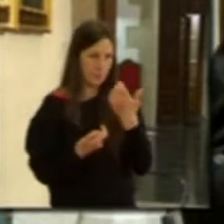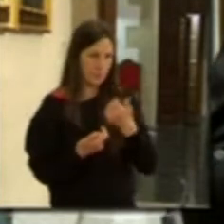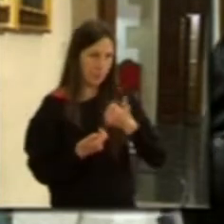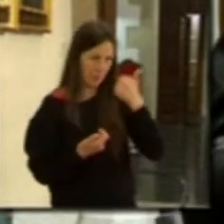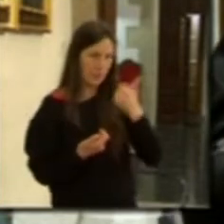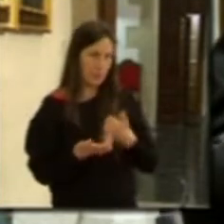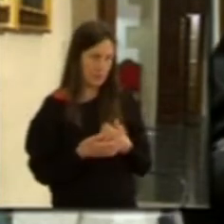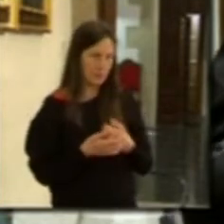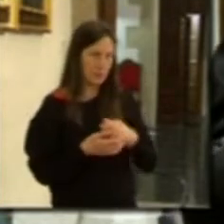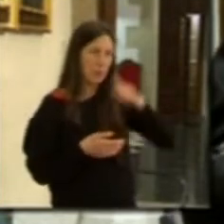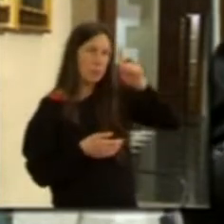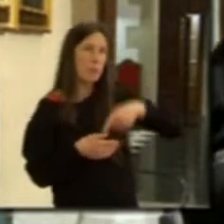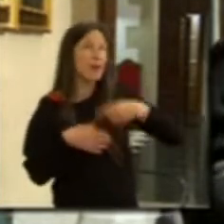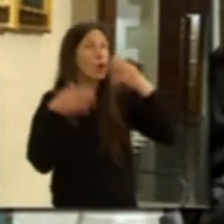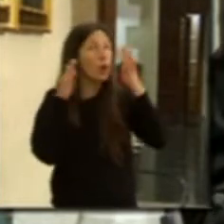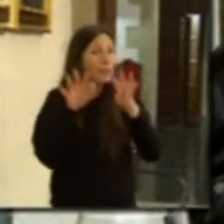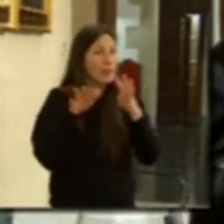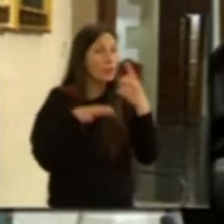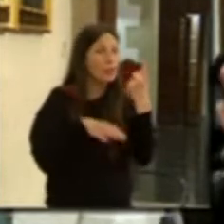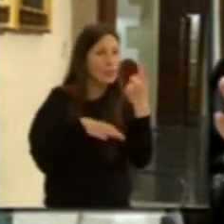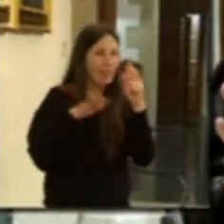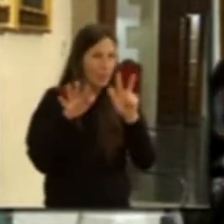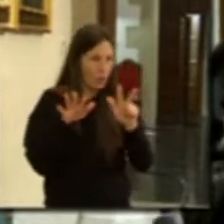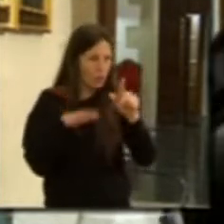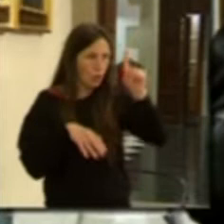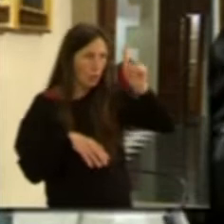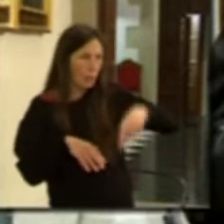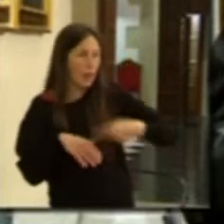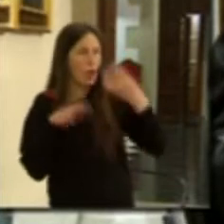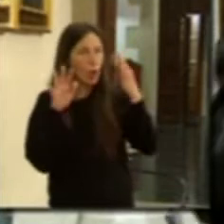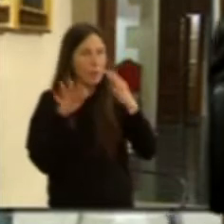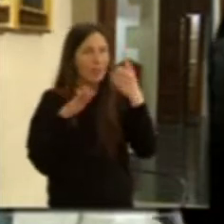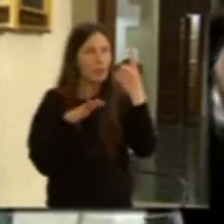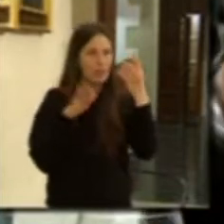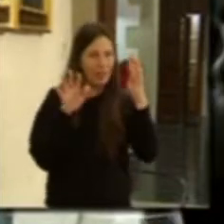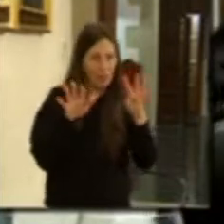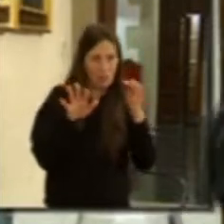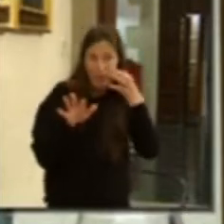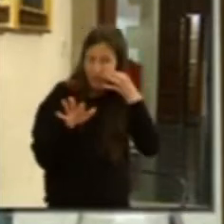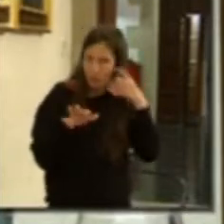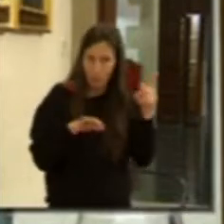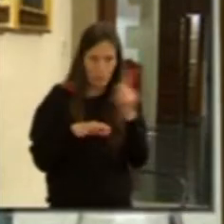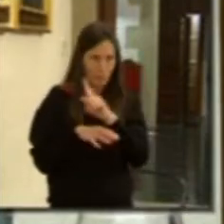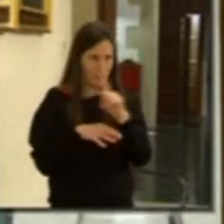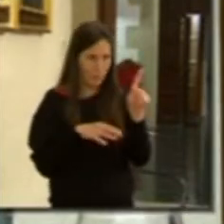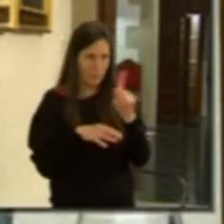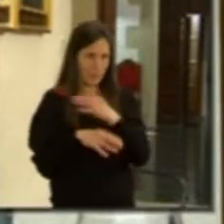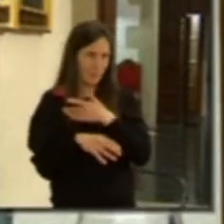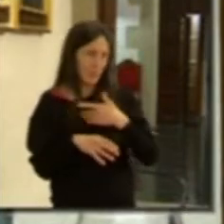els anys 1918 i 1919. No és cert. Quin és el problema o quin és el tema? En aquesta